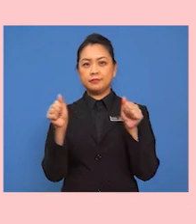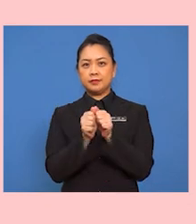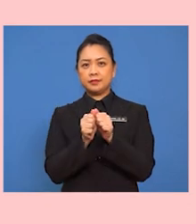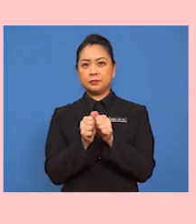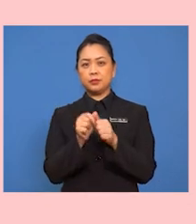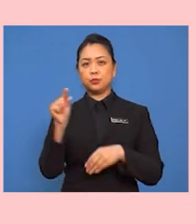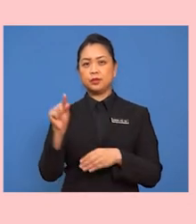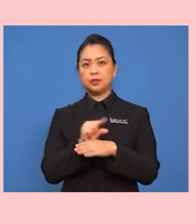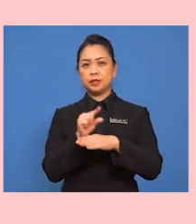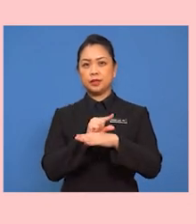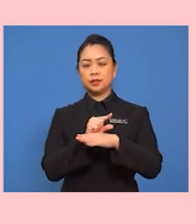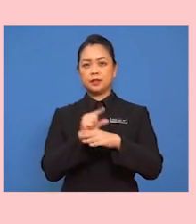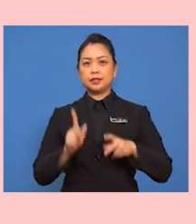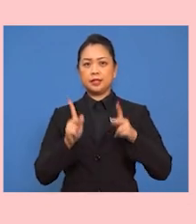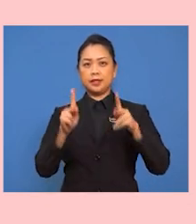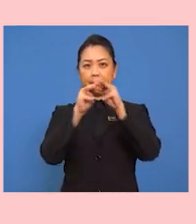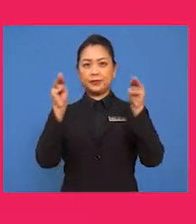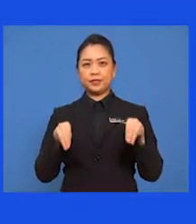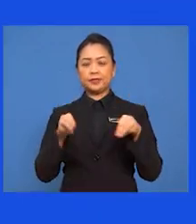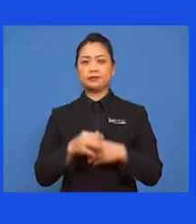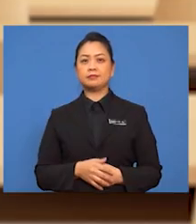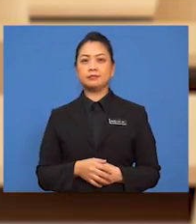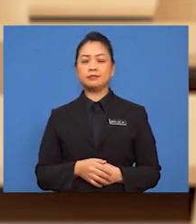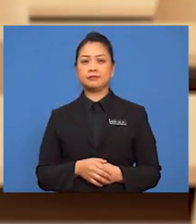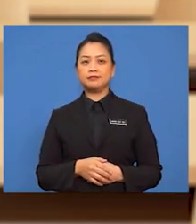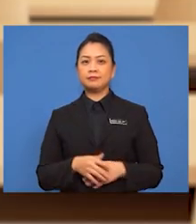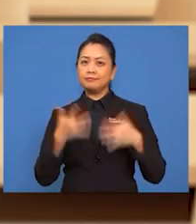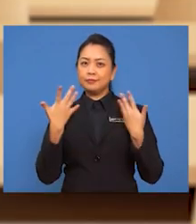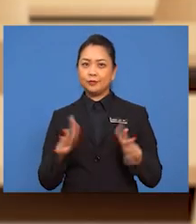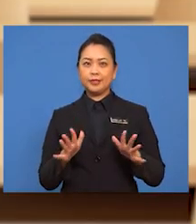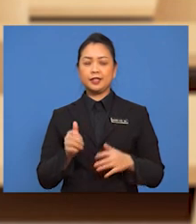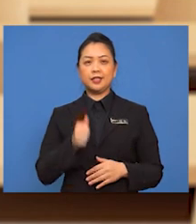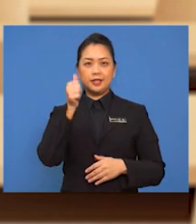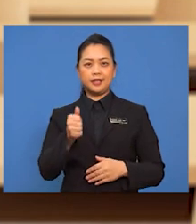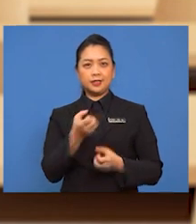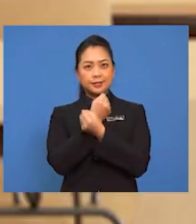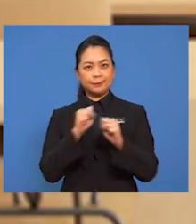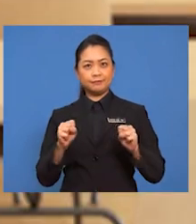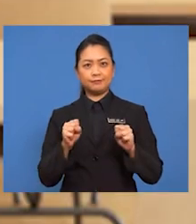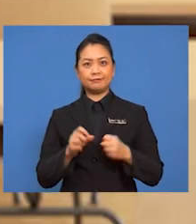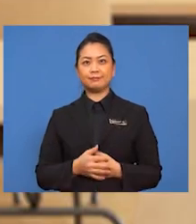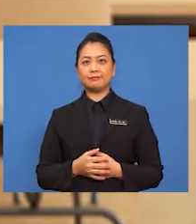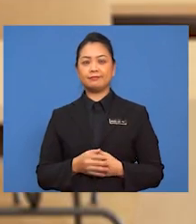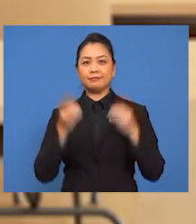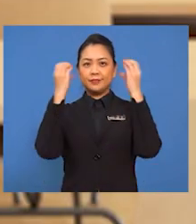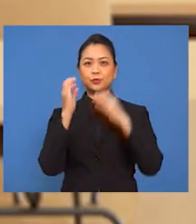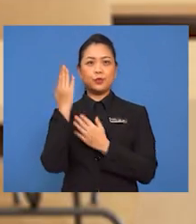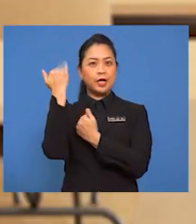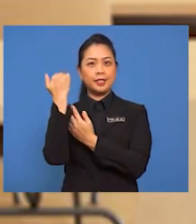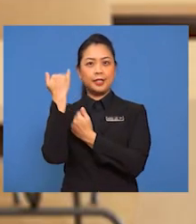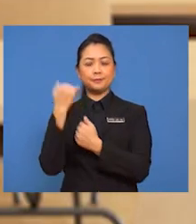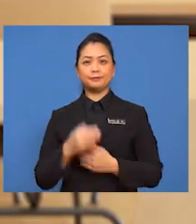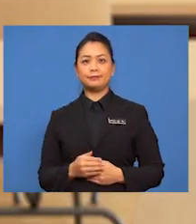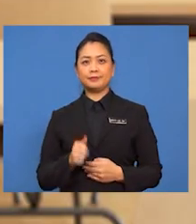menggunakan kaedah Matriks. Sudahkah anda bersedia? Cegu harap